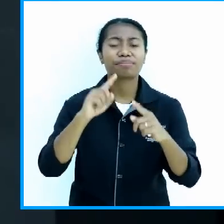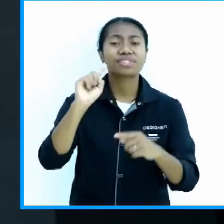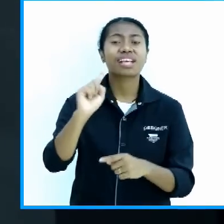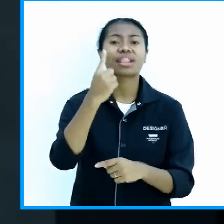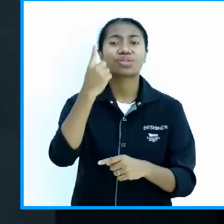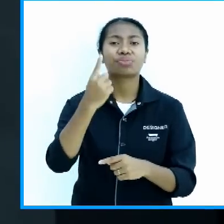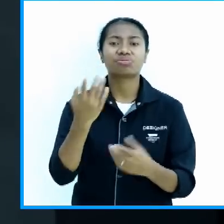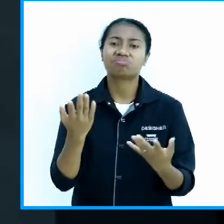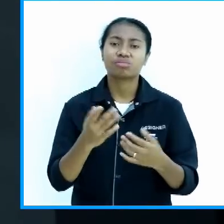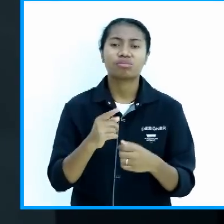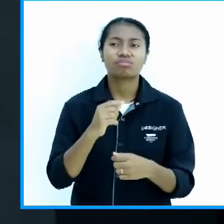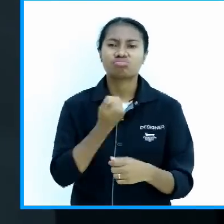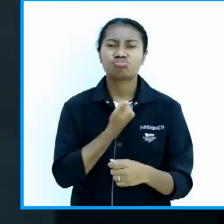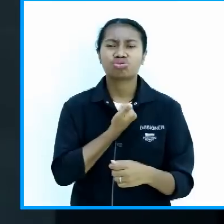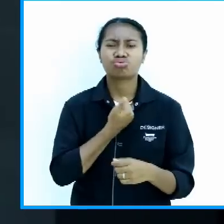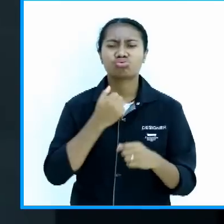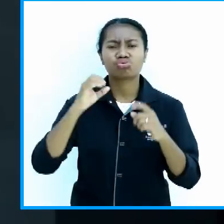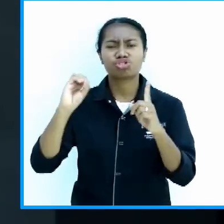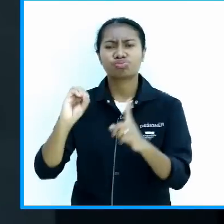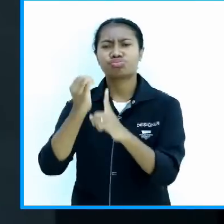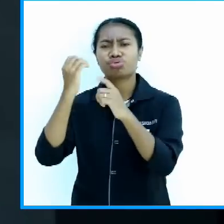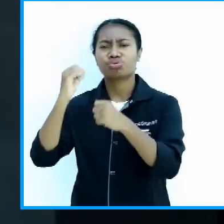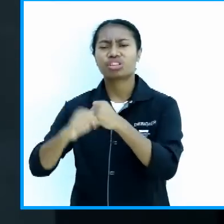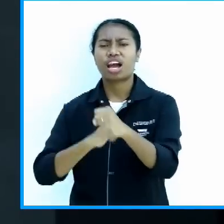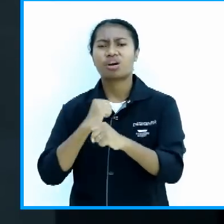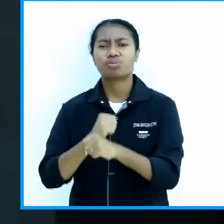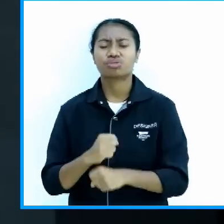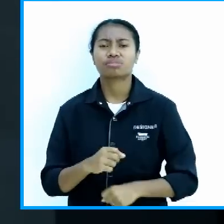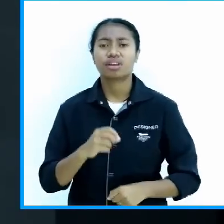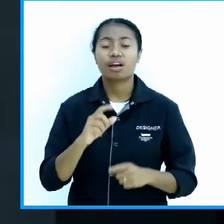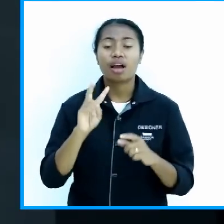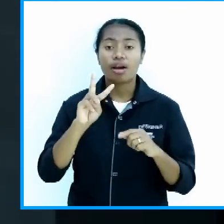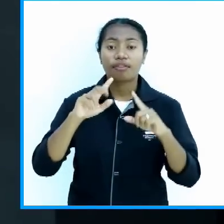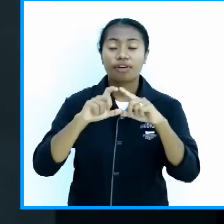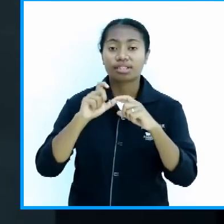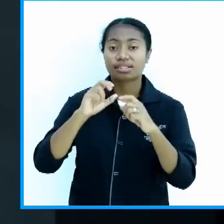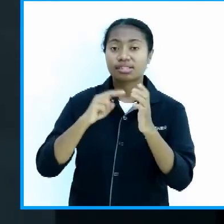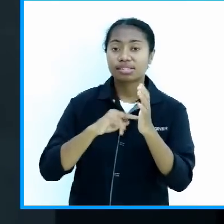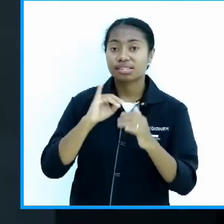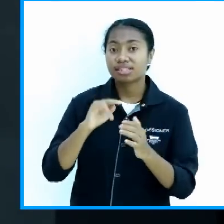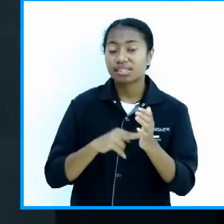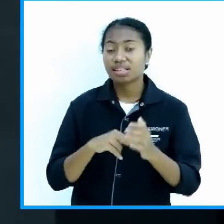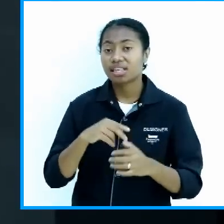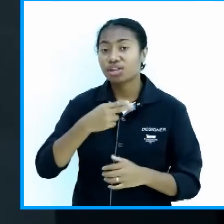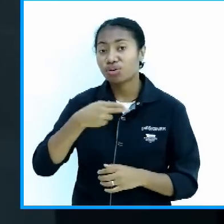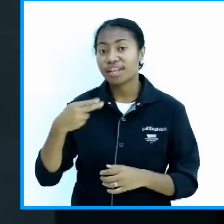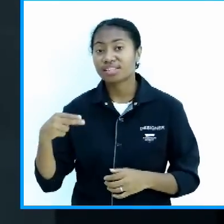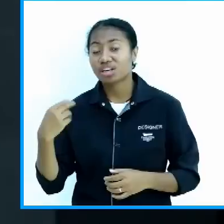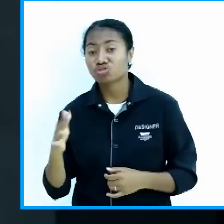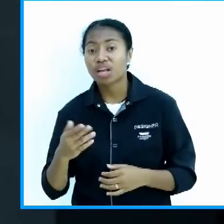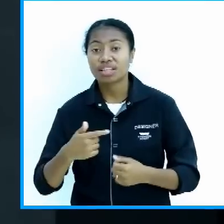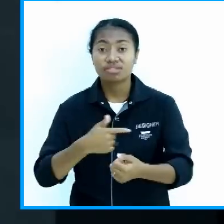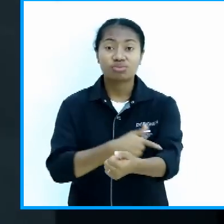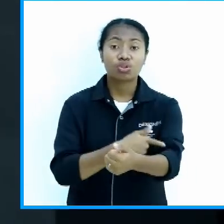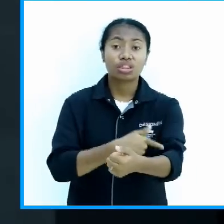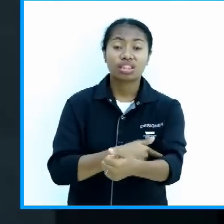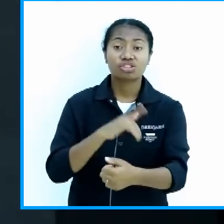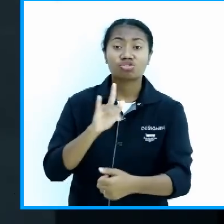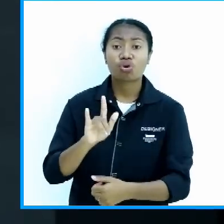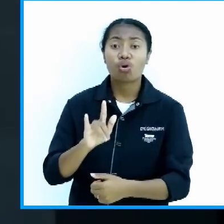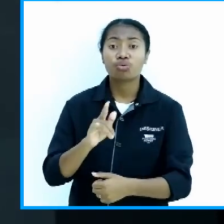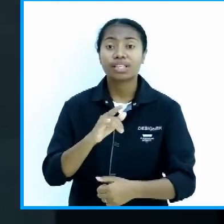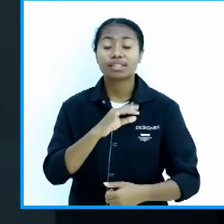sekarang vaksin Indonesia ini yang sudah mau dipakai, yang sudah disuntik ke Pak Jokowi itu, Sinovac itu sudah di tahap